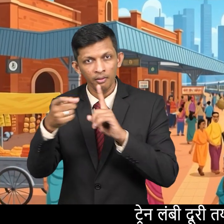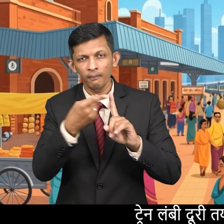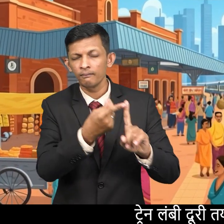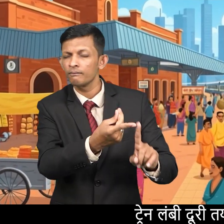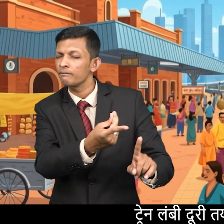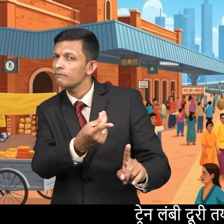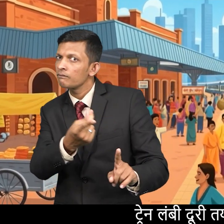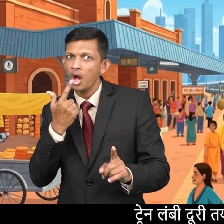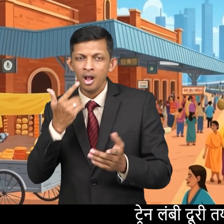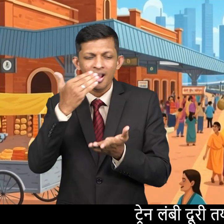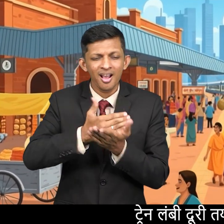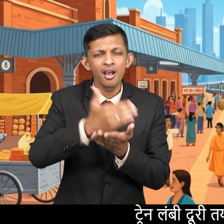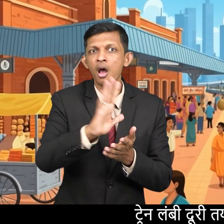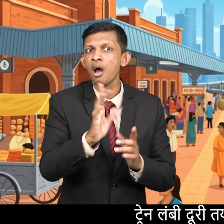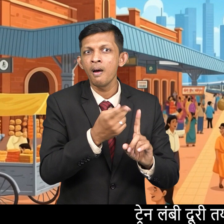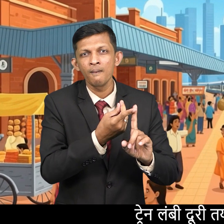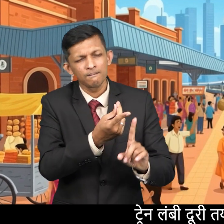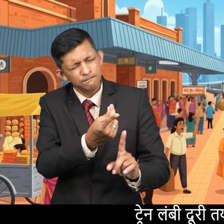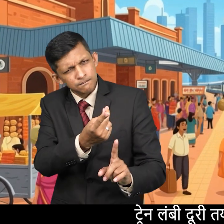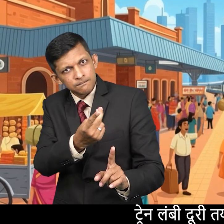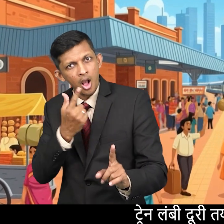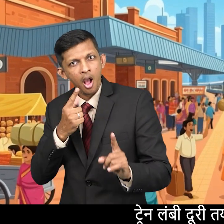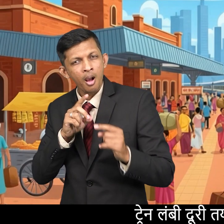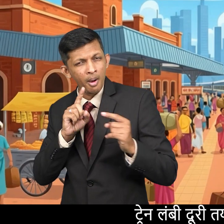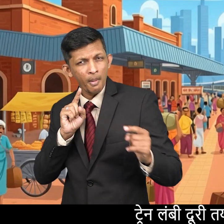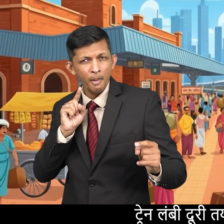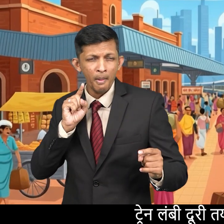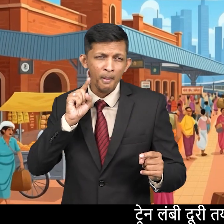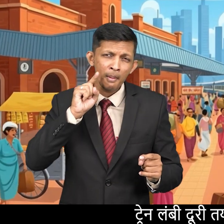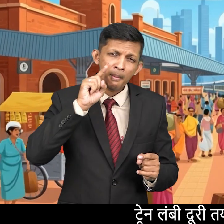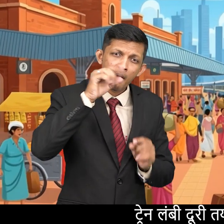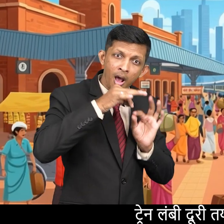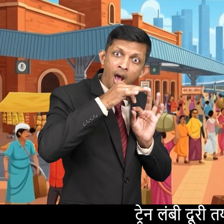ट्रेन लंबी दूरी तय करने का तेज और किफायती तरीका है।